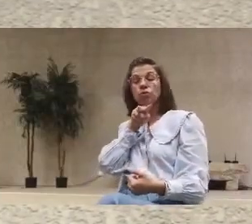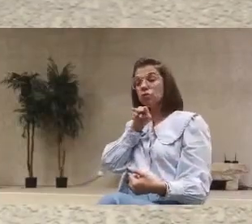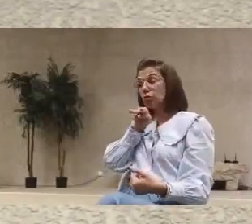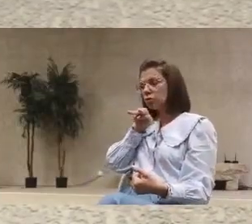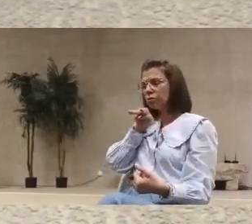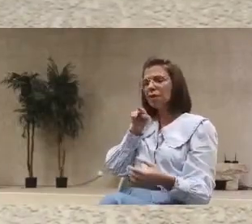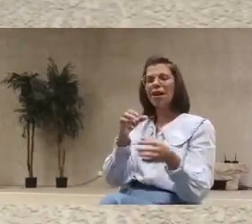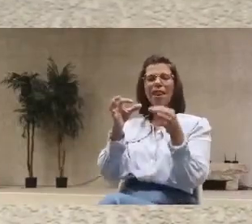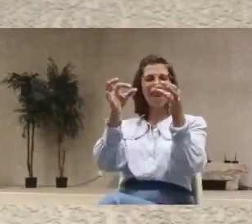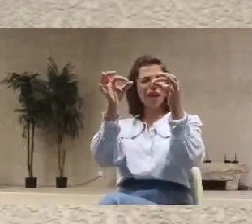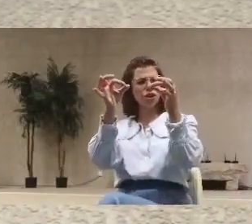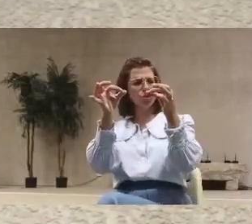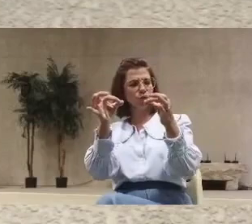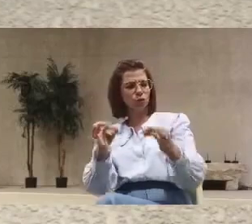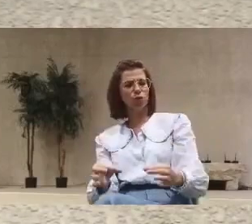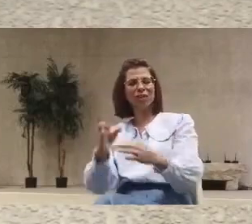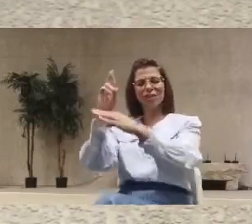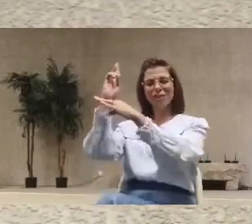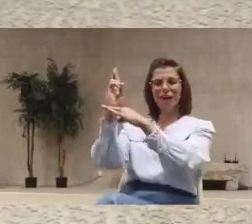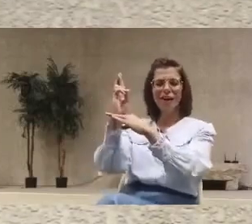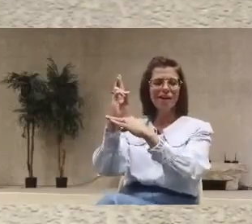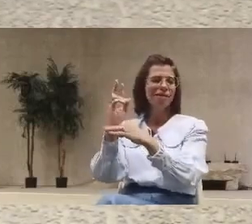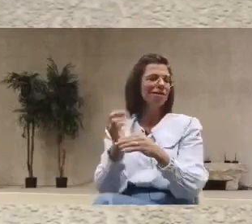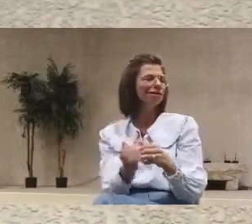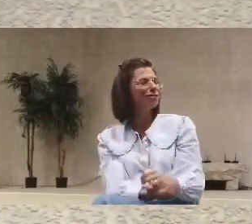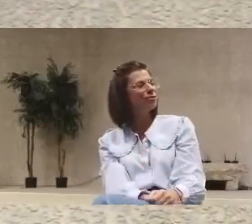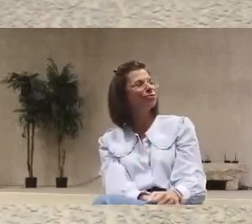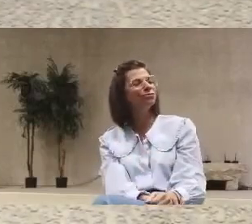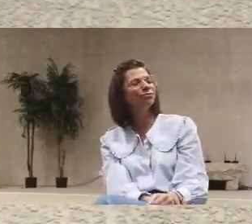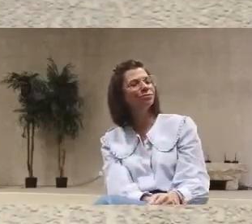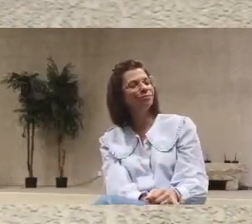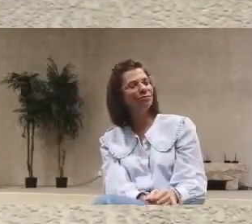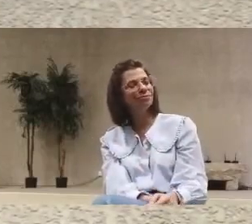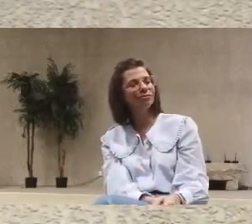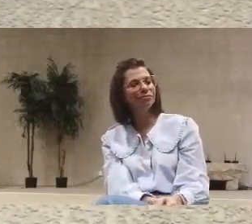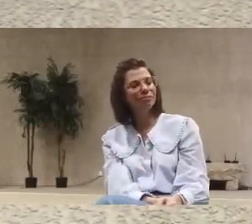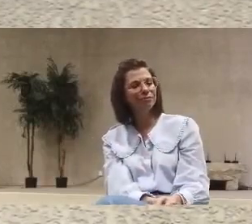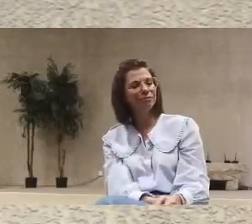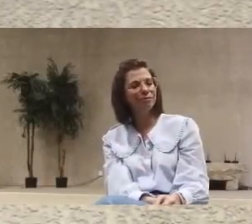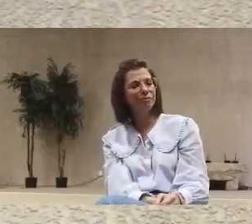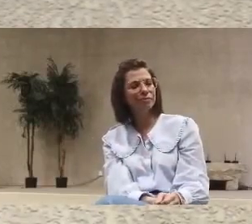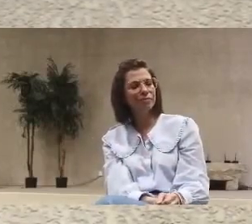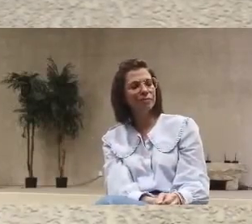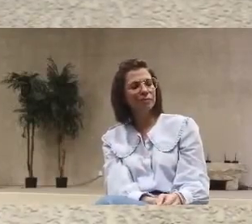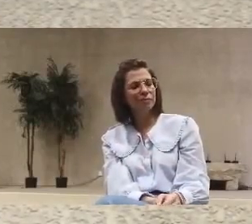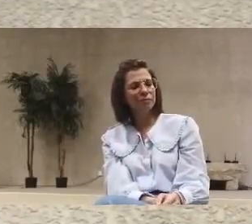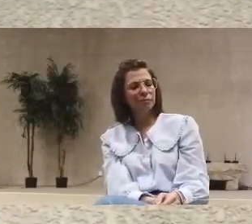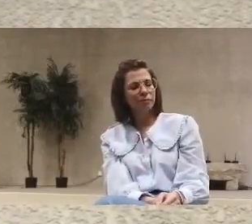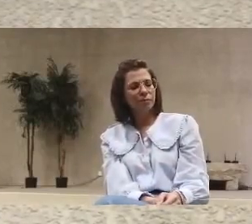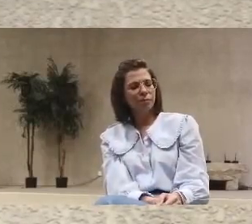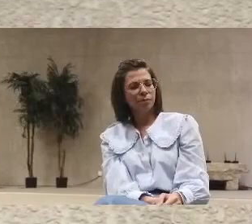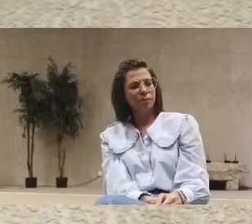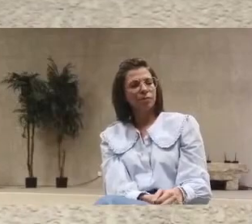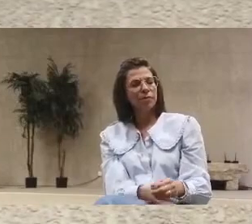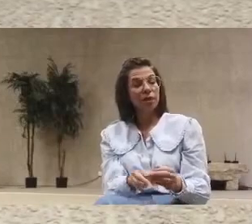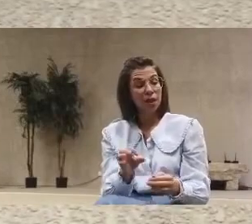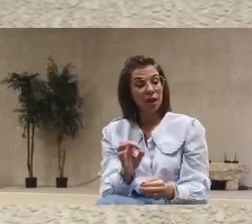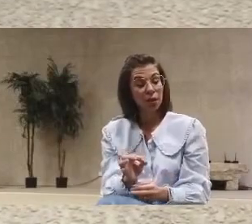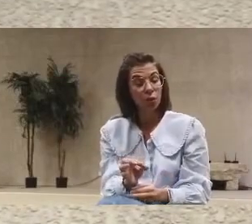sceptre de ton règne, dit le psaume 45, est un sceptre d'équité.